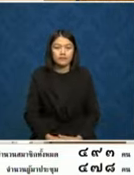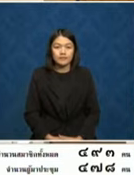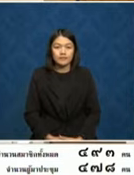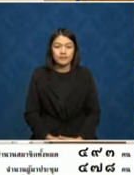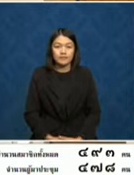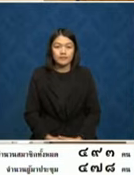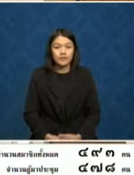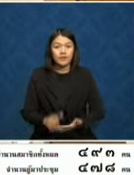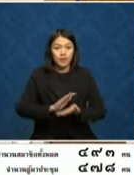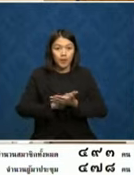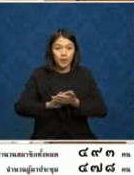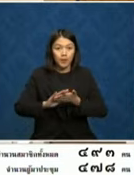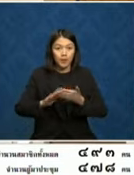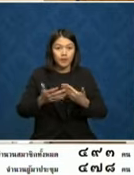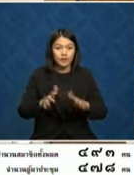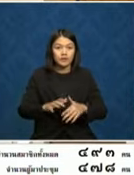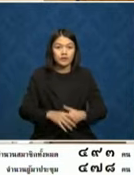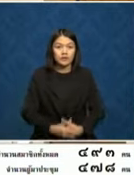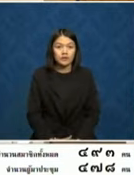ลงคะแนนทุกท่านนะฮะ